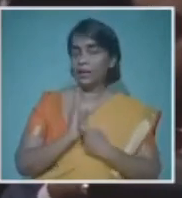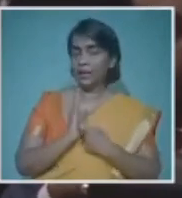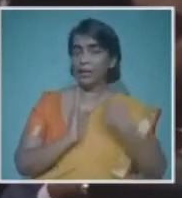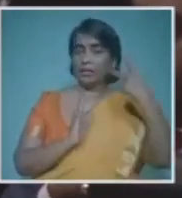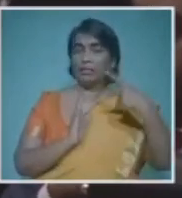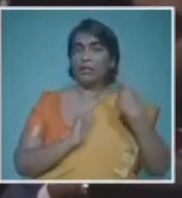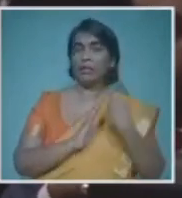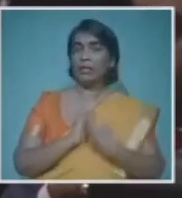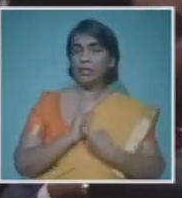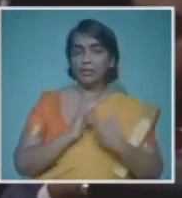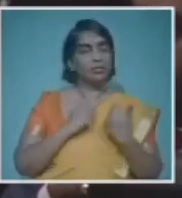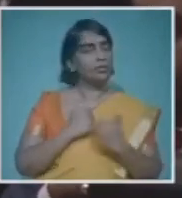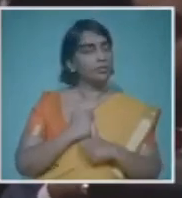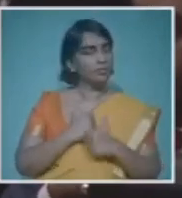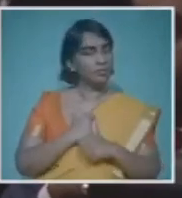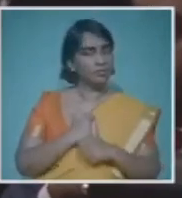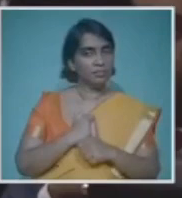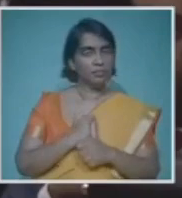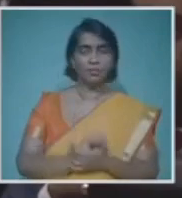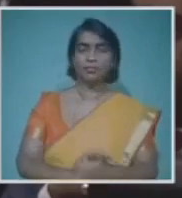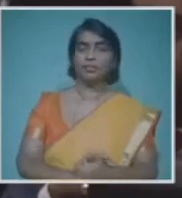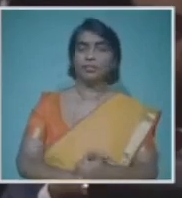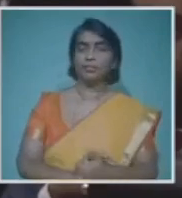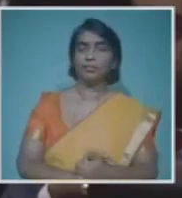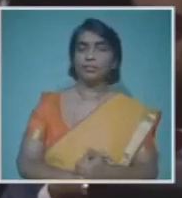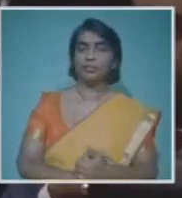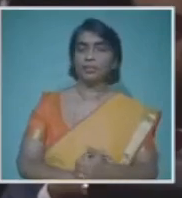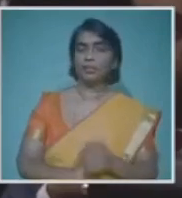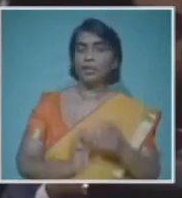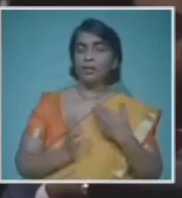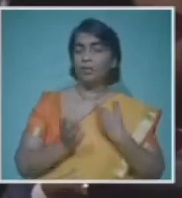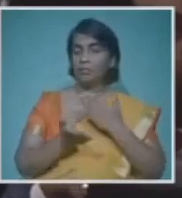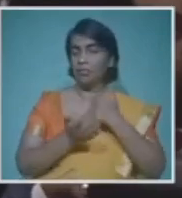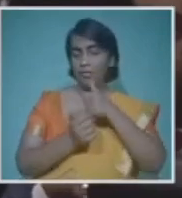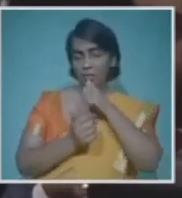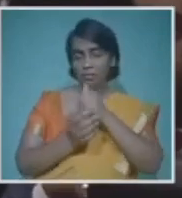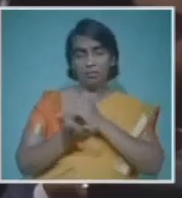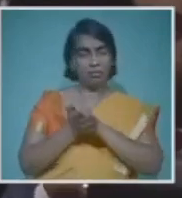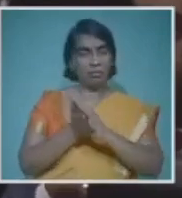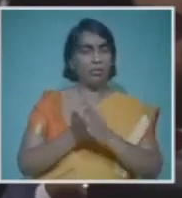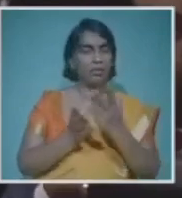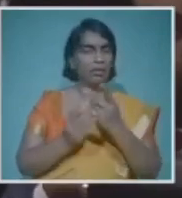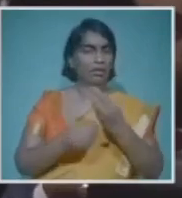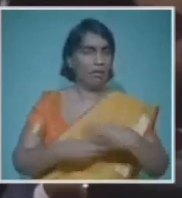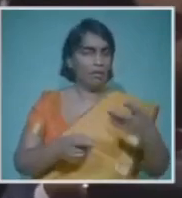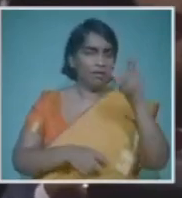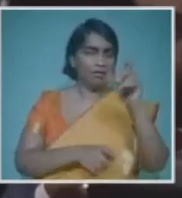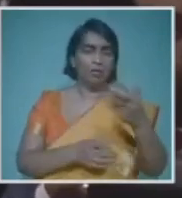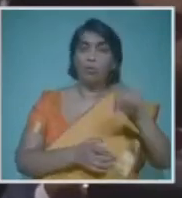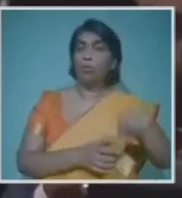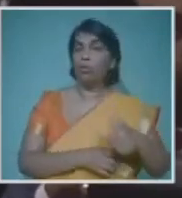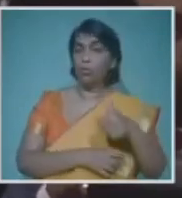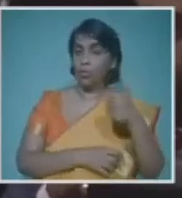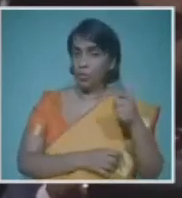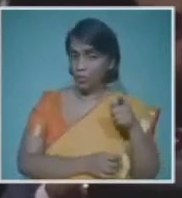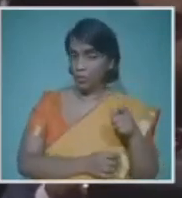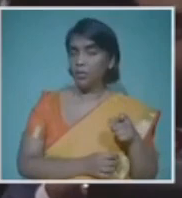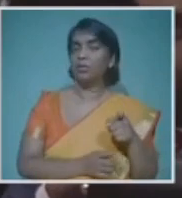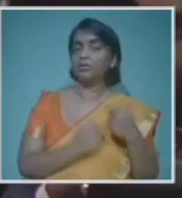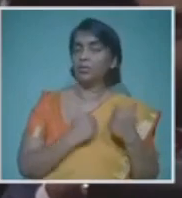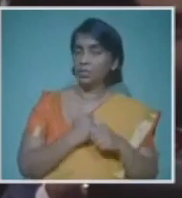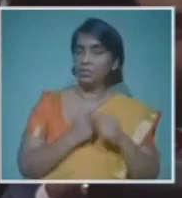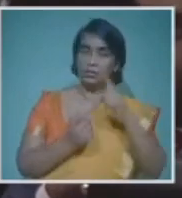අනුනීති සම්පාදනය කිරීම යුක්තේටු කිරීම සහ නොමග ගිය තැනැත්තන් පුනරුත්ථාපනය කිරීම